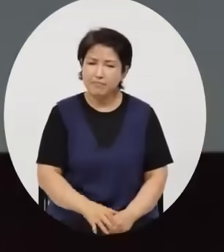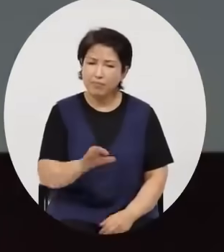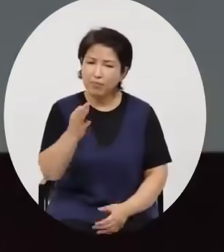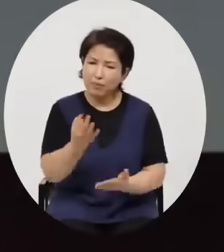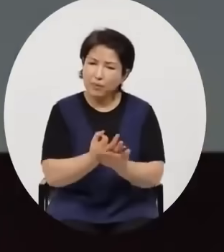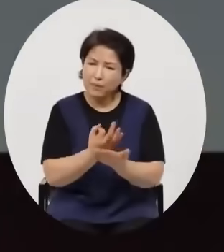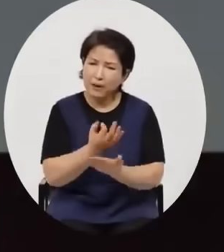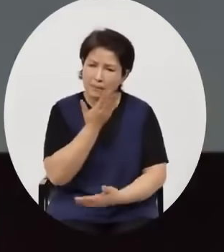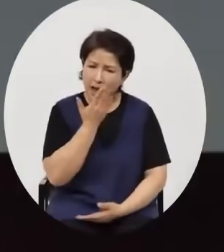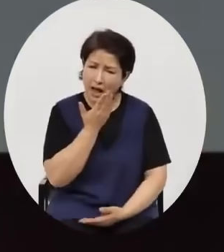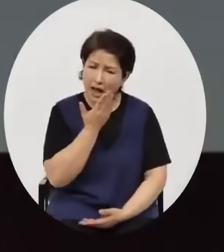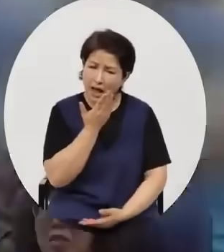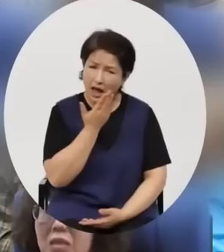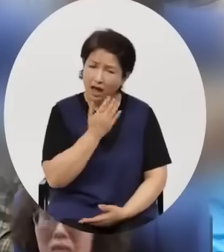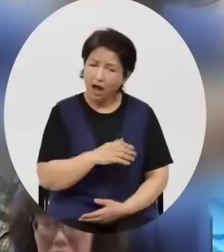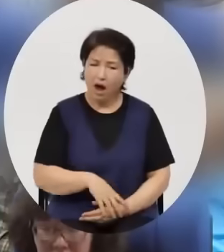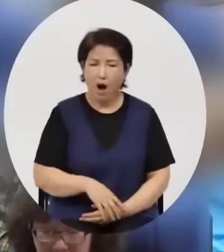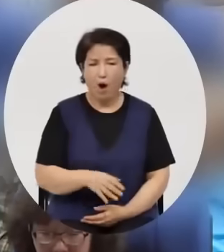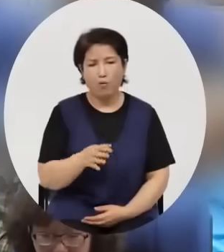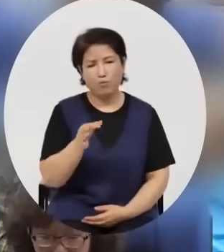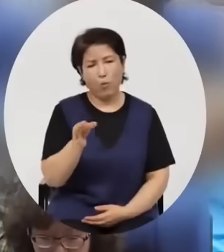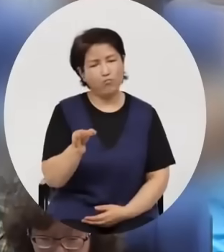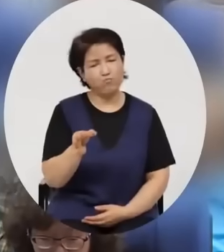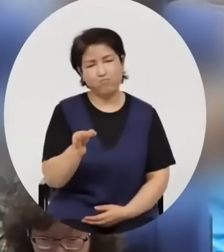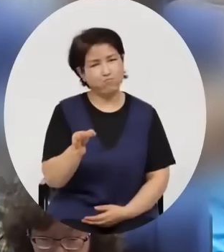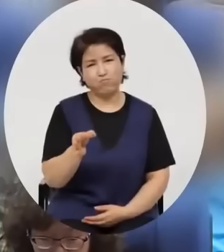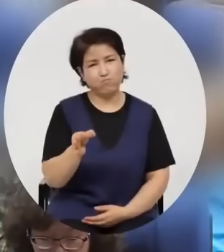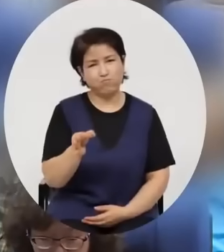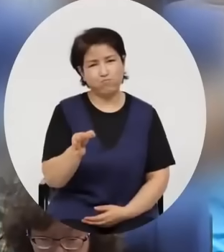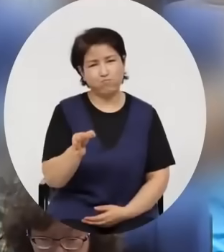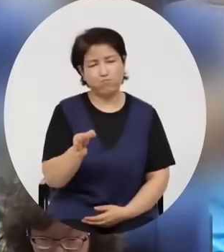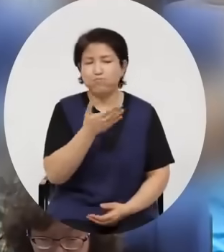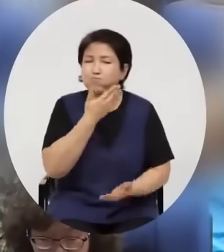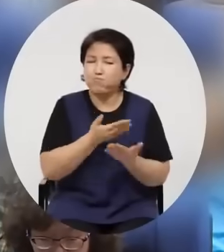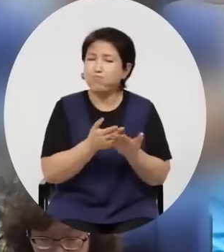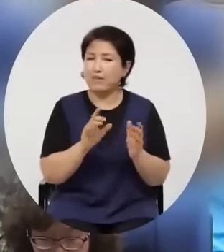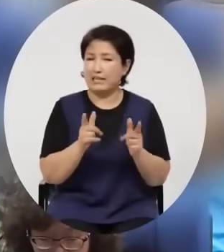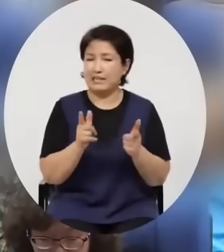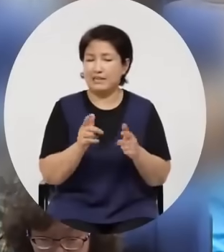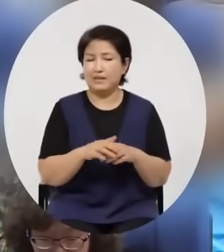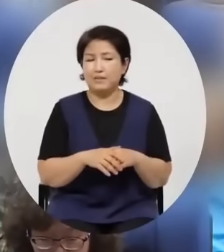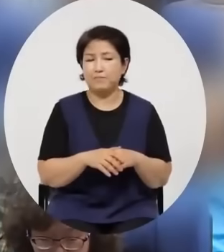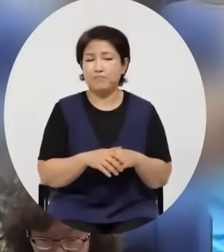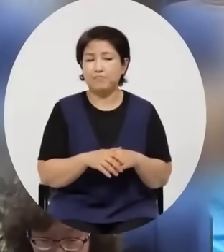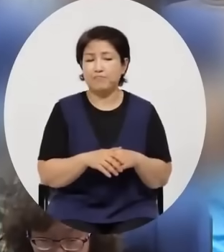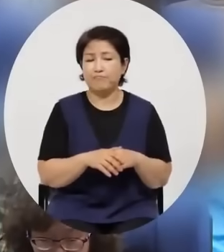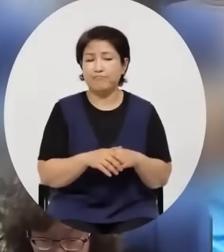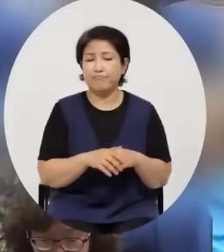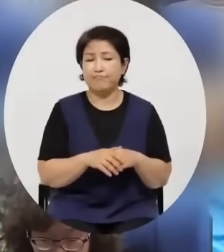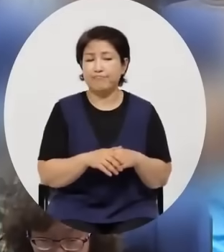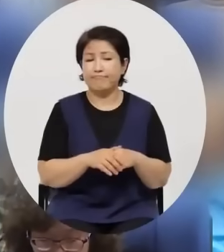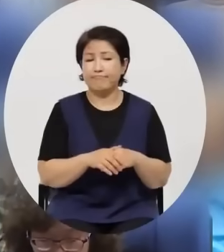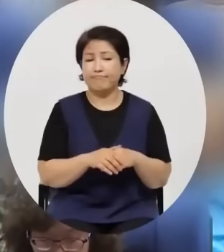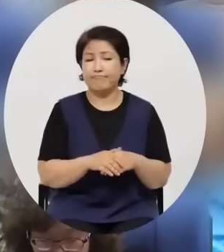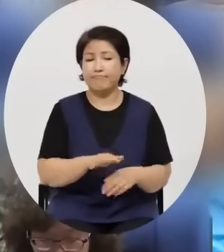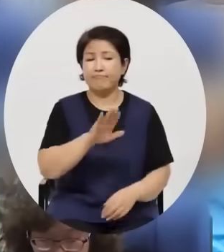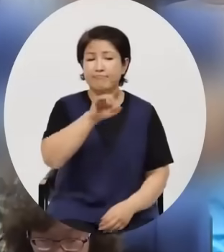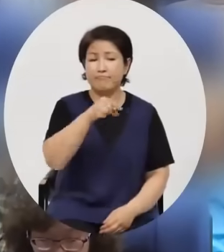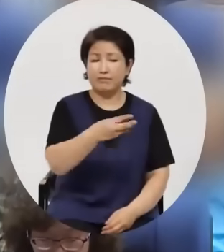그게 돈이 돼요? 돈은 둘째 문제고요. 그 블로그를 통해서